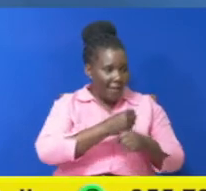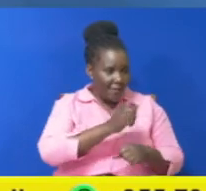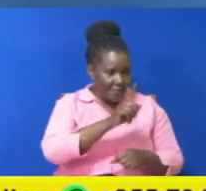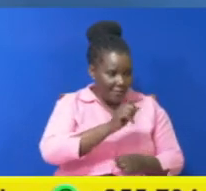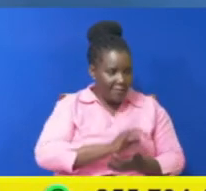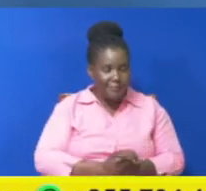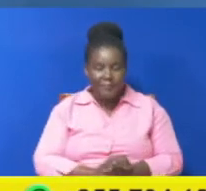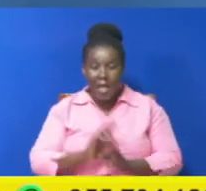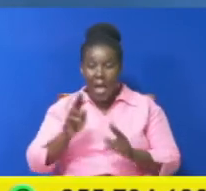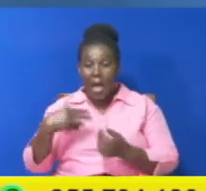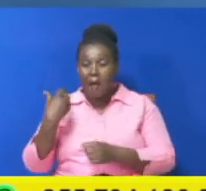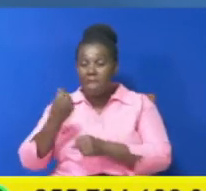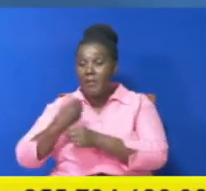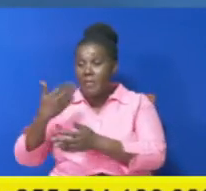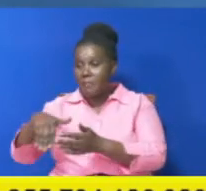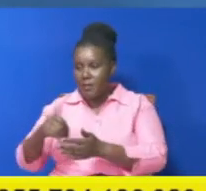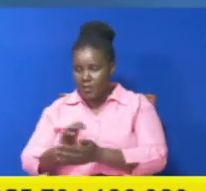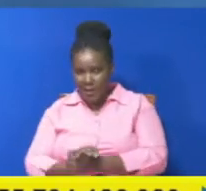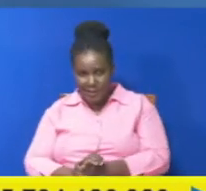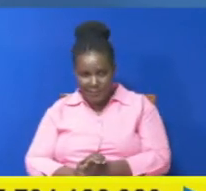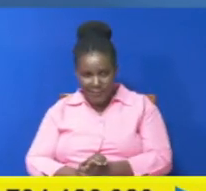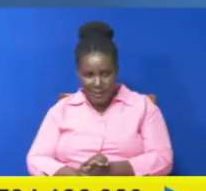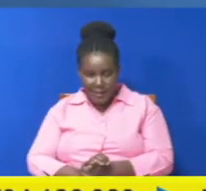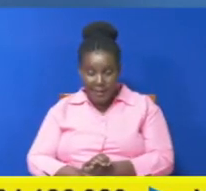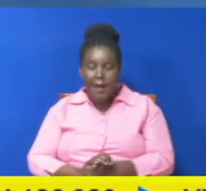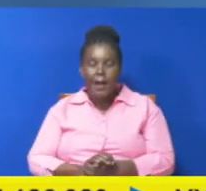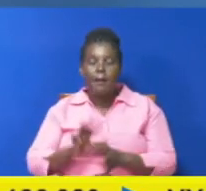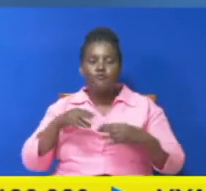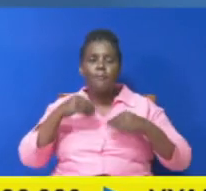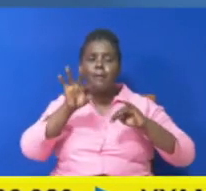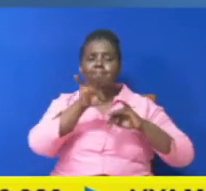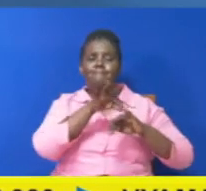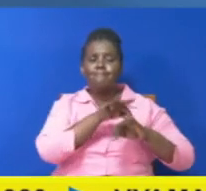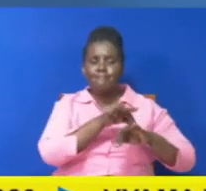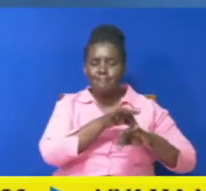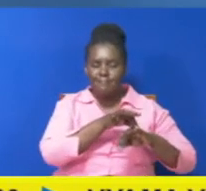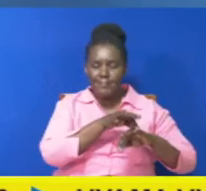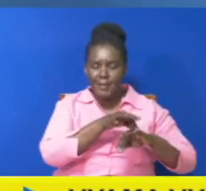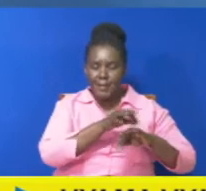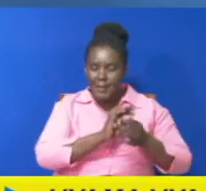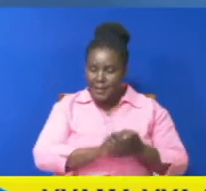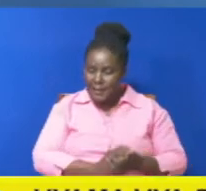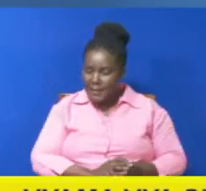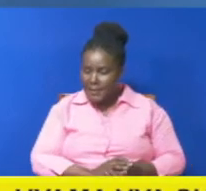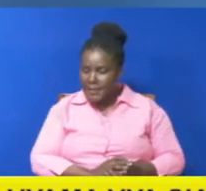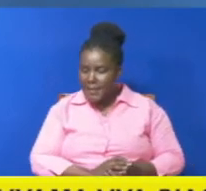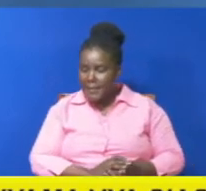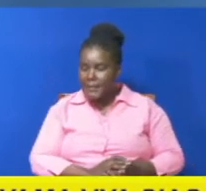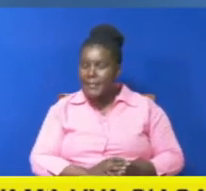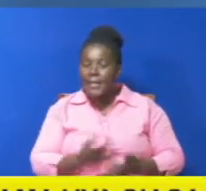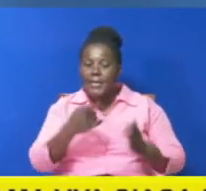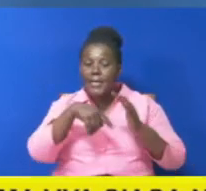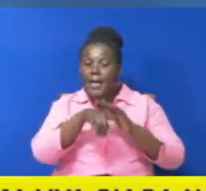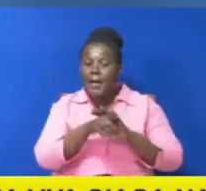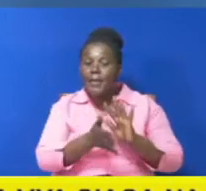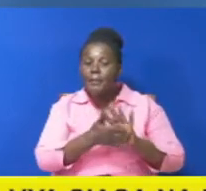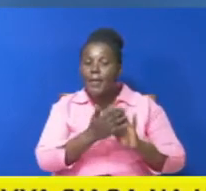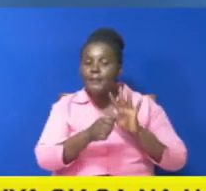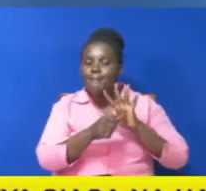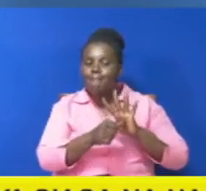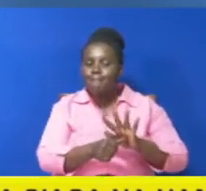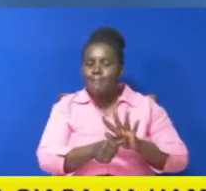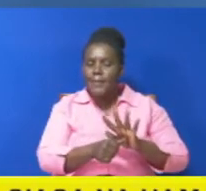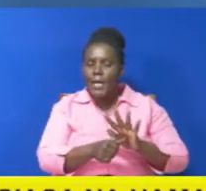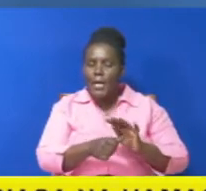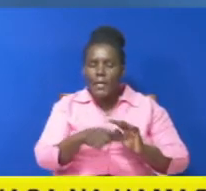kwamba mle ndani mwanaume ananyanyasika, na ni mfanyakazi ni mwanamke, ama mfanyabiashara ni mwanamke ndio mwenye kipato. Lakini anawaza kwamba leo nikimwacha huyu